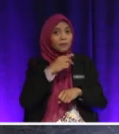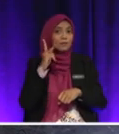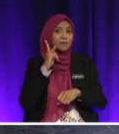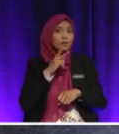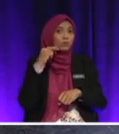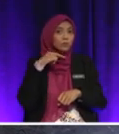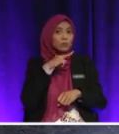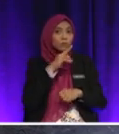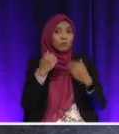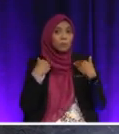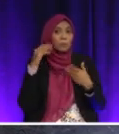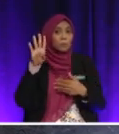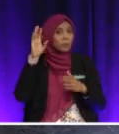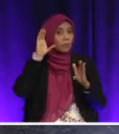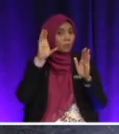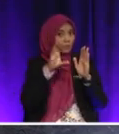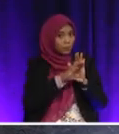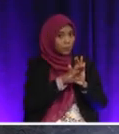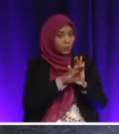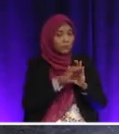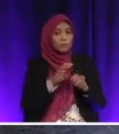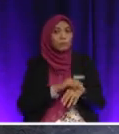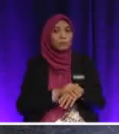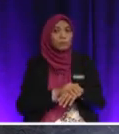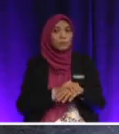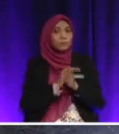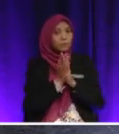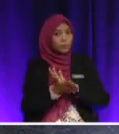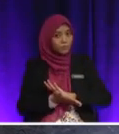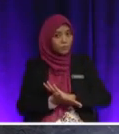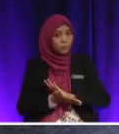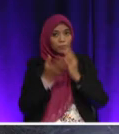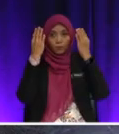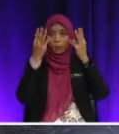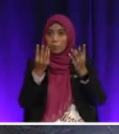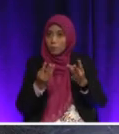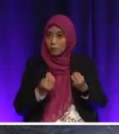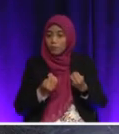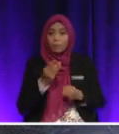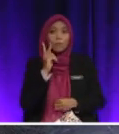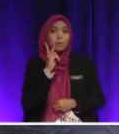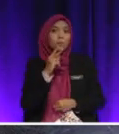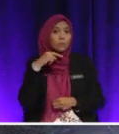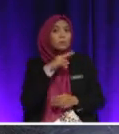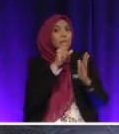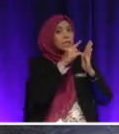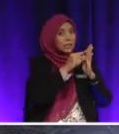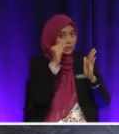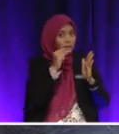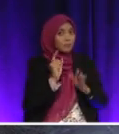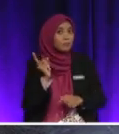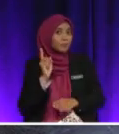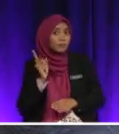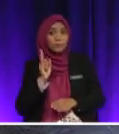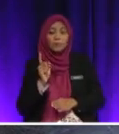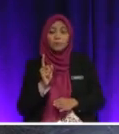ada empat gambar Nah jadi Cikgu Nak minta tolong kak Yuyu pilih mana satu gambar yang Kak